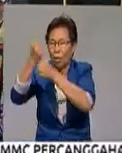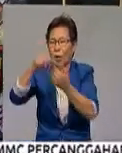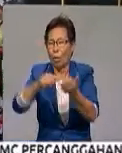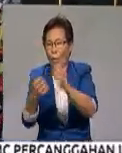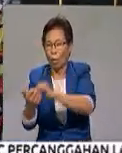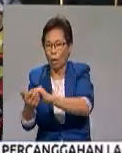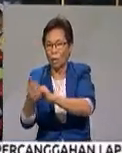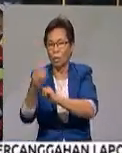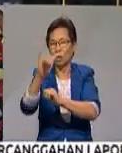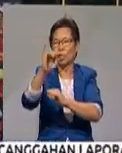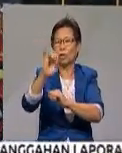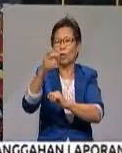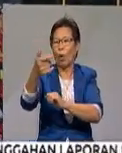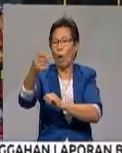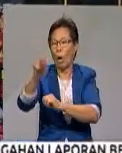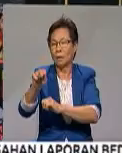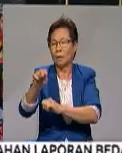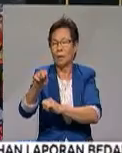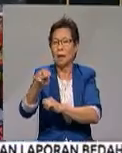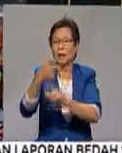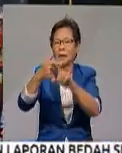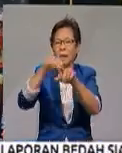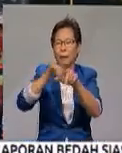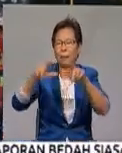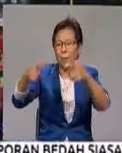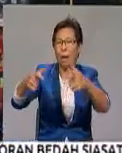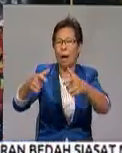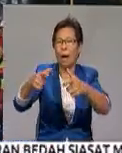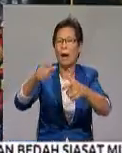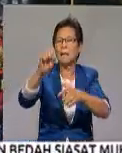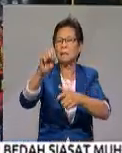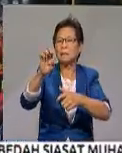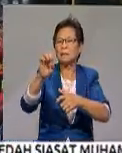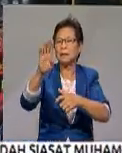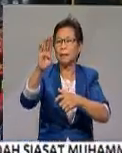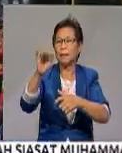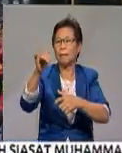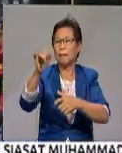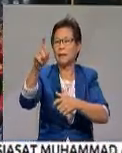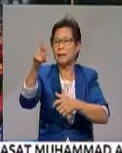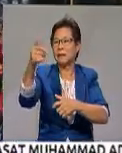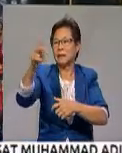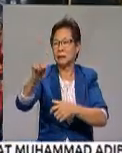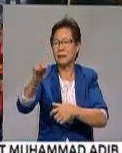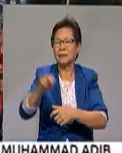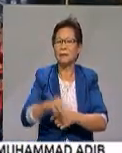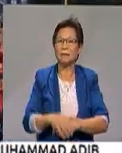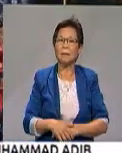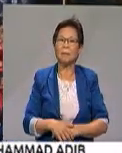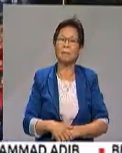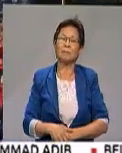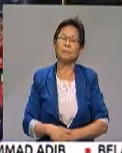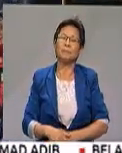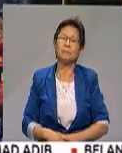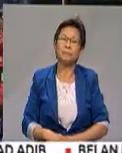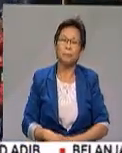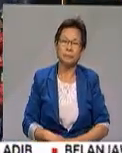oleh Johan Christoffersen dari pasukan Sebastian Loeb Racing Volkswagen Motorsport.